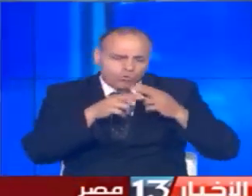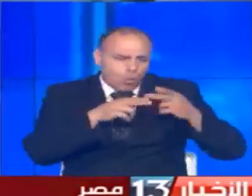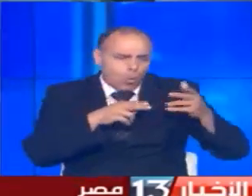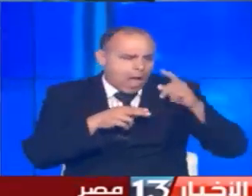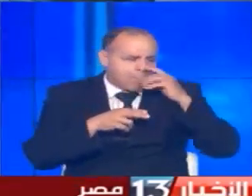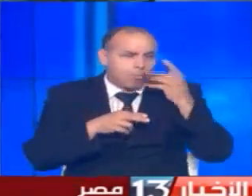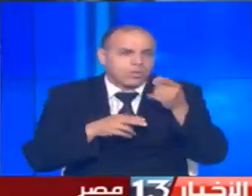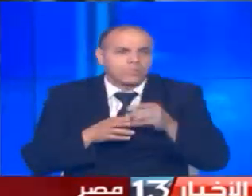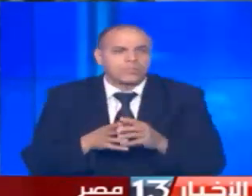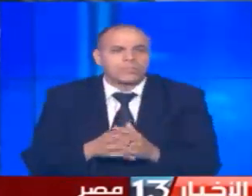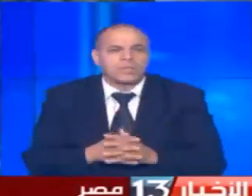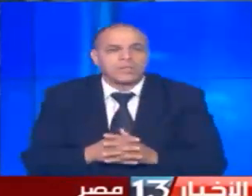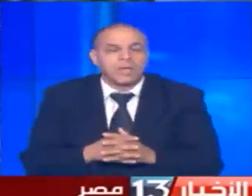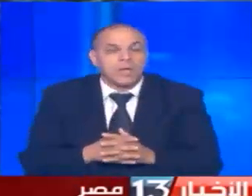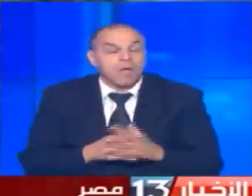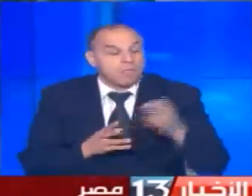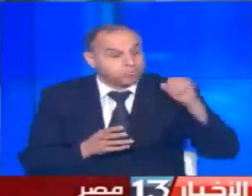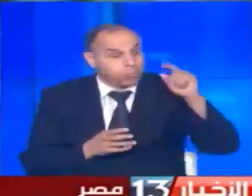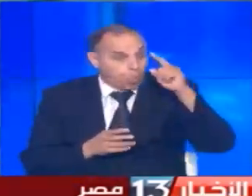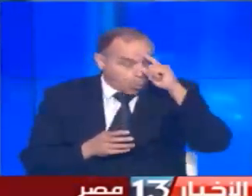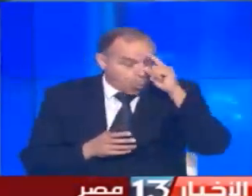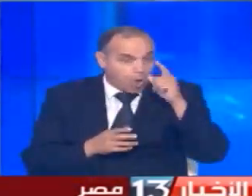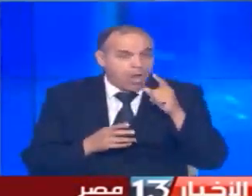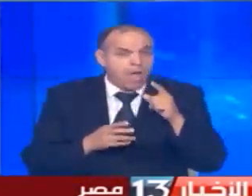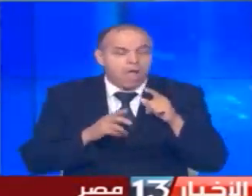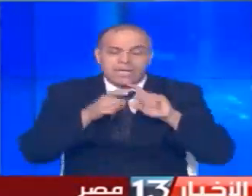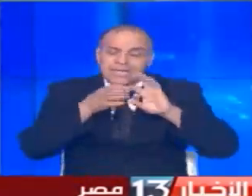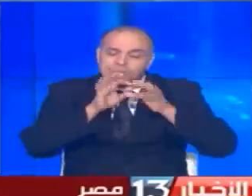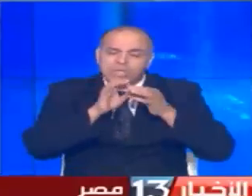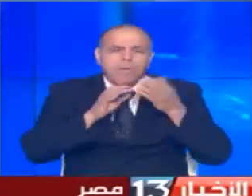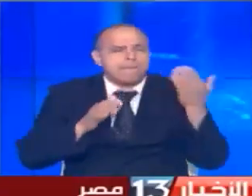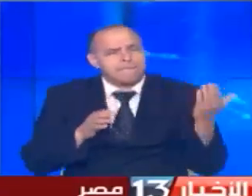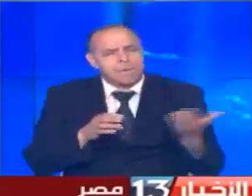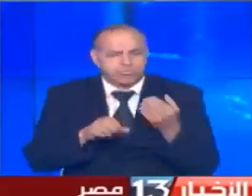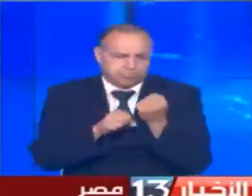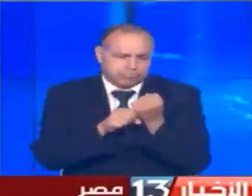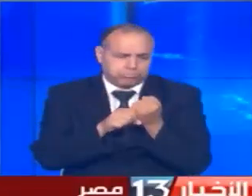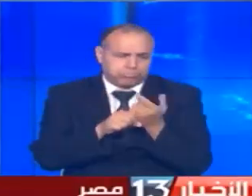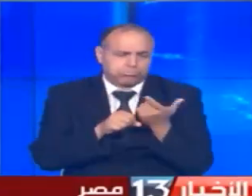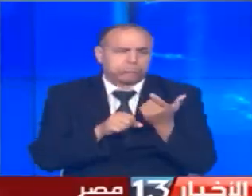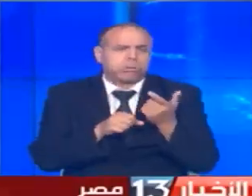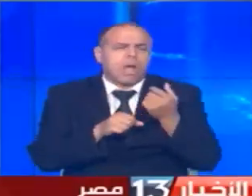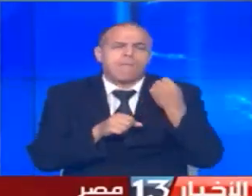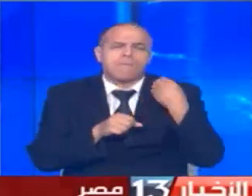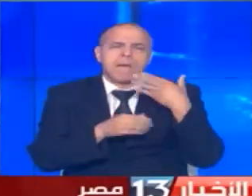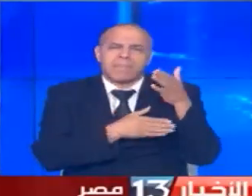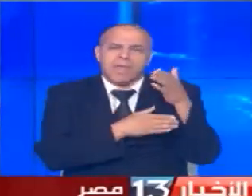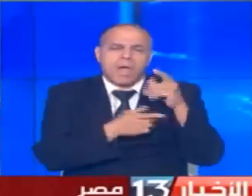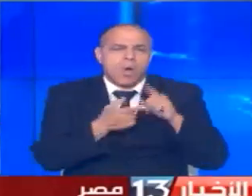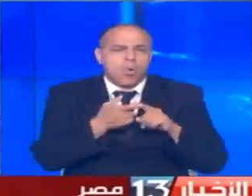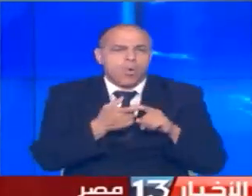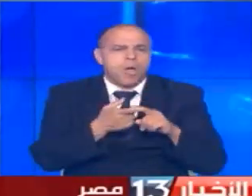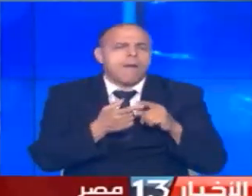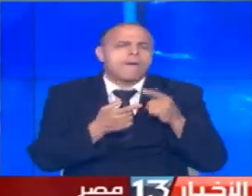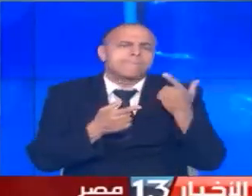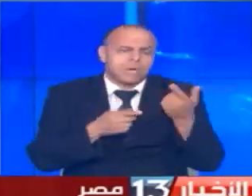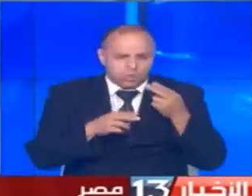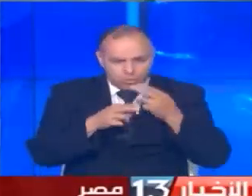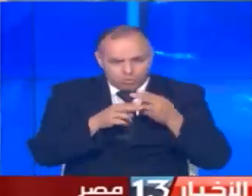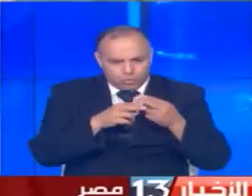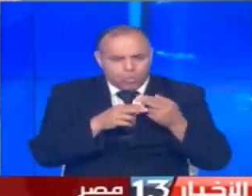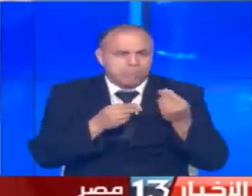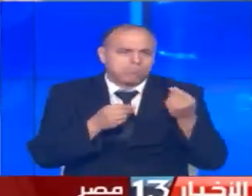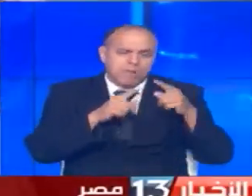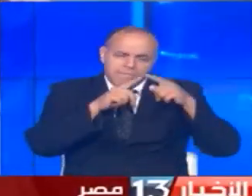العرب، كما تألق أيضا في الدراما التلفزيونية بأعمال مثل الراية البيضاء وضمير أبلة حكمة ويومية